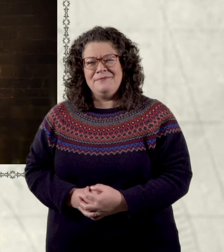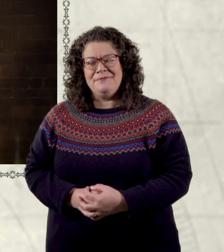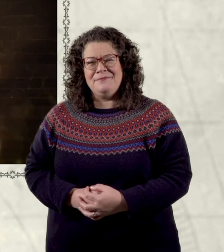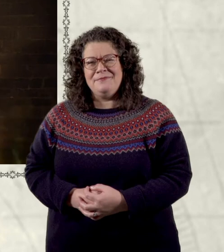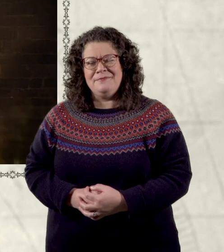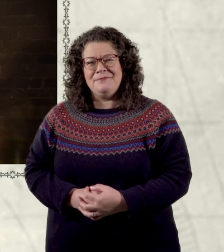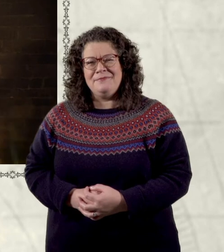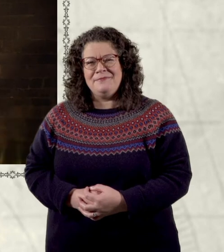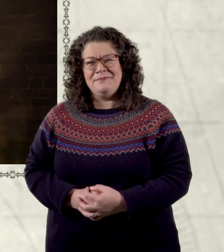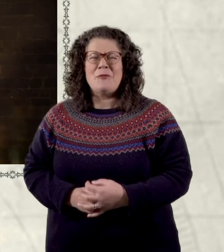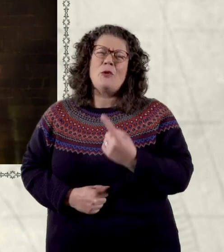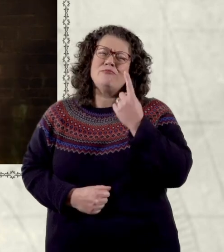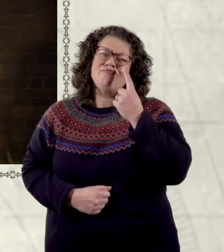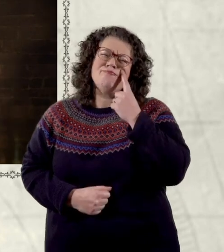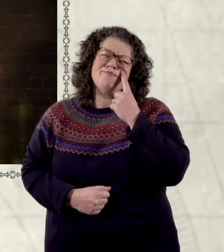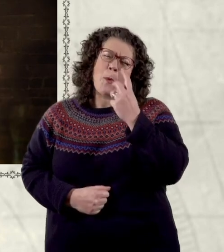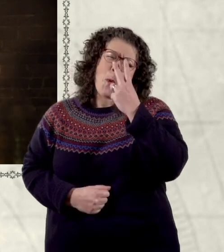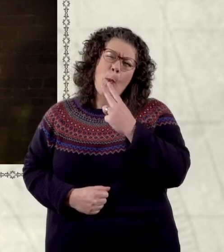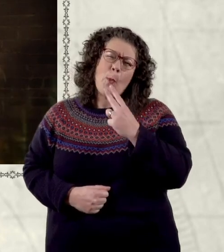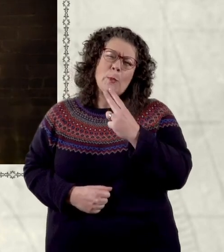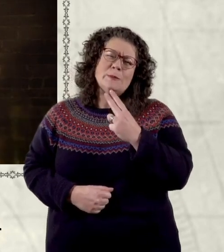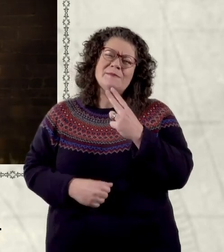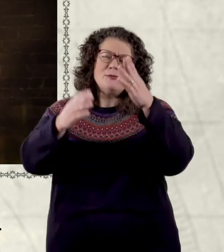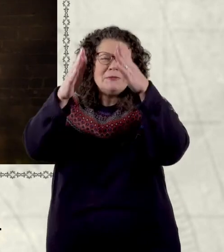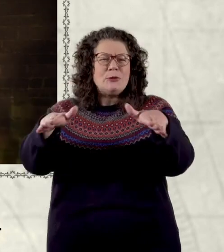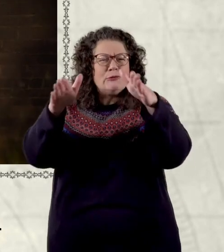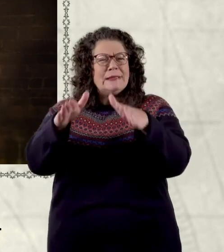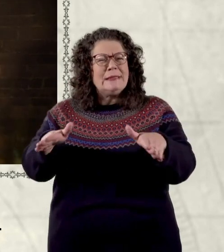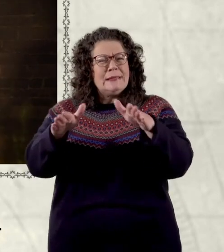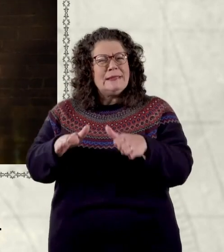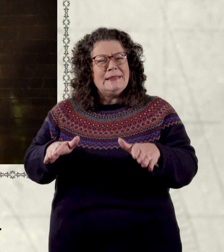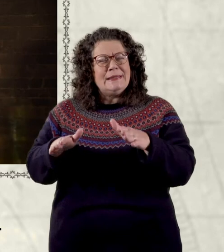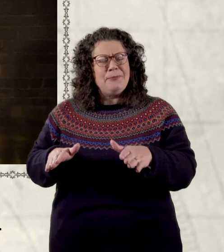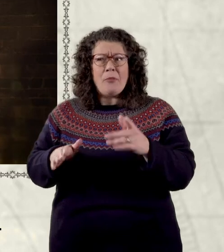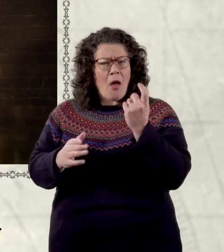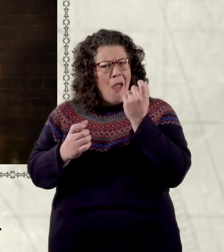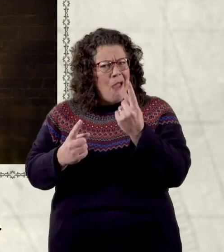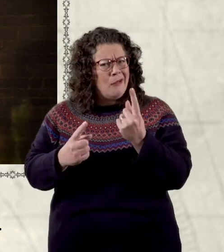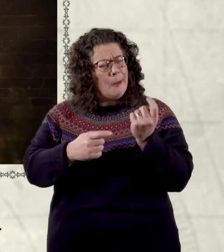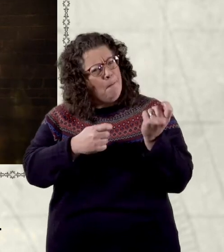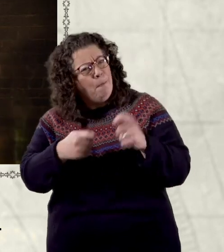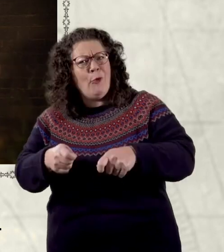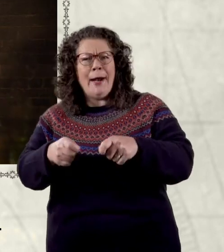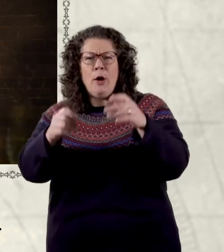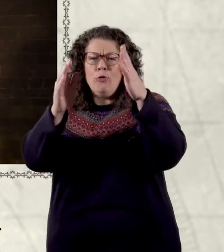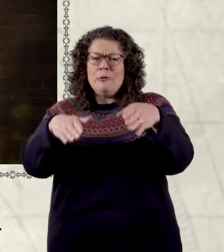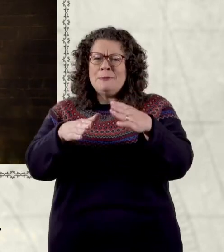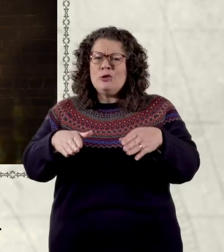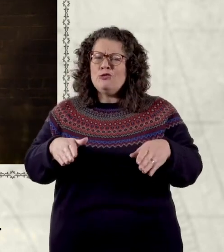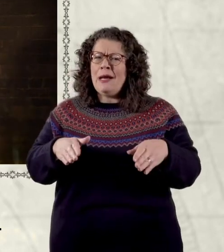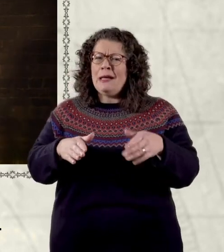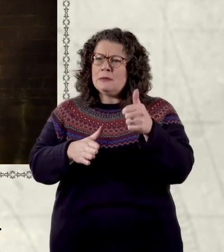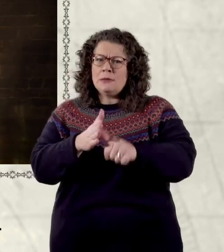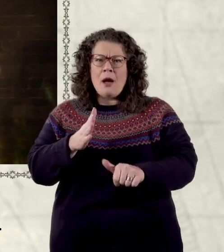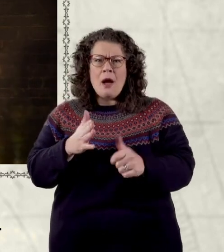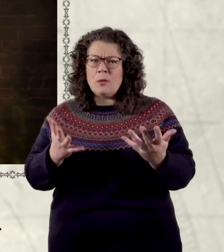A'r hen goeden Nadolig. Dath y syniad o ddod â choeden i'r tŷ yn wreiddiol o'r Almaen o'r